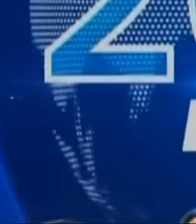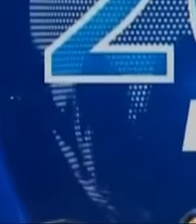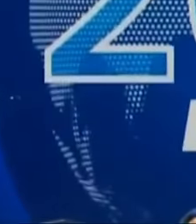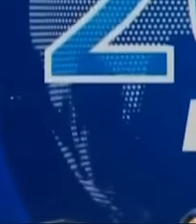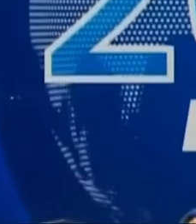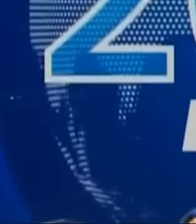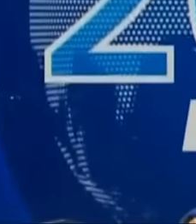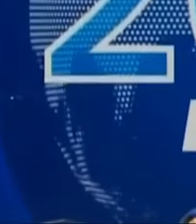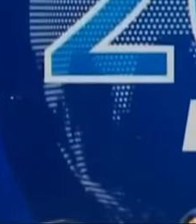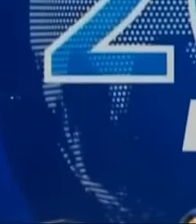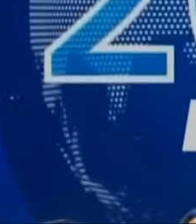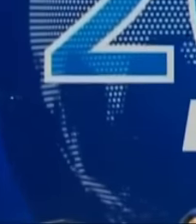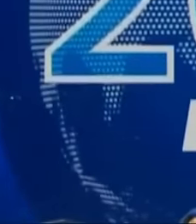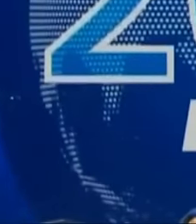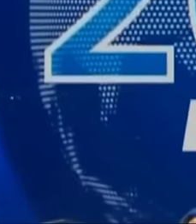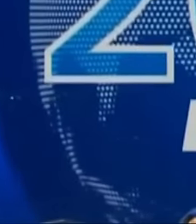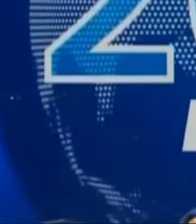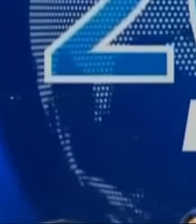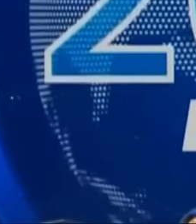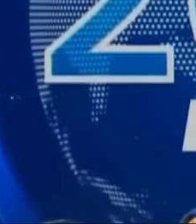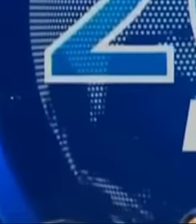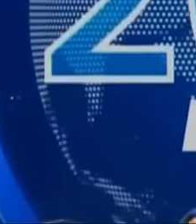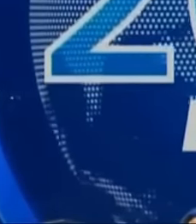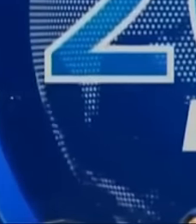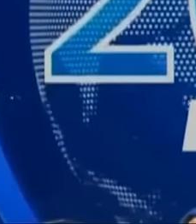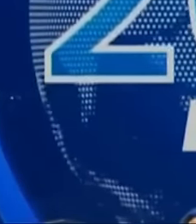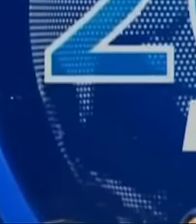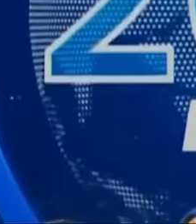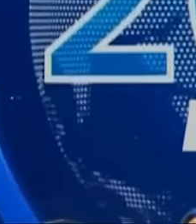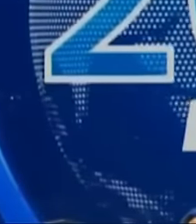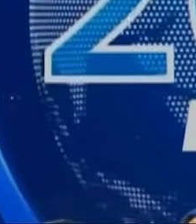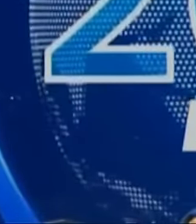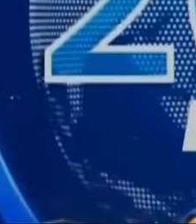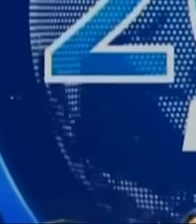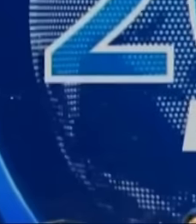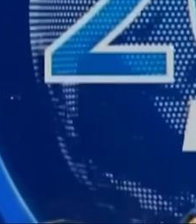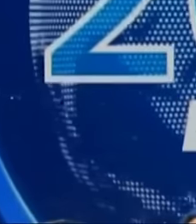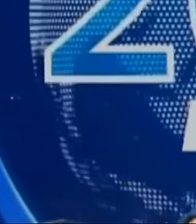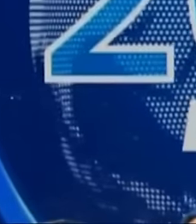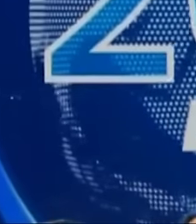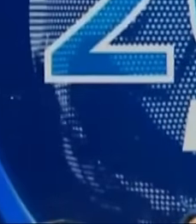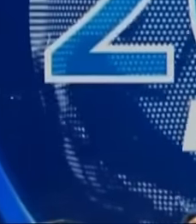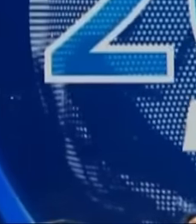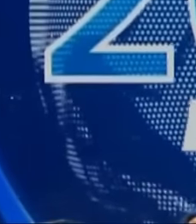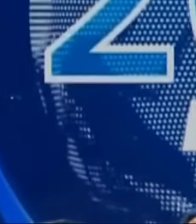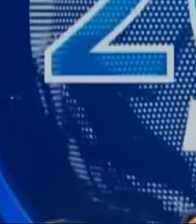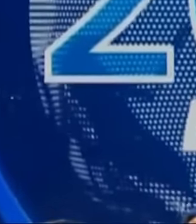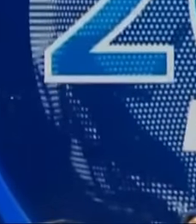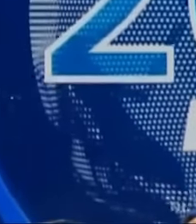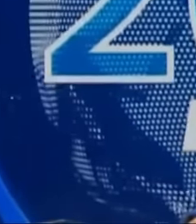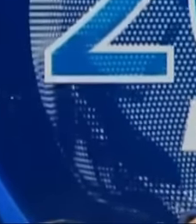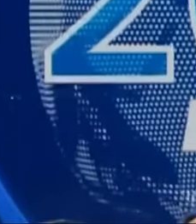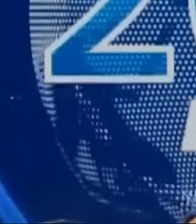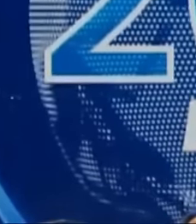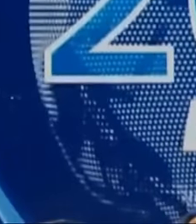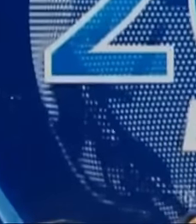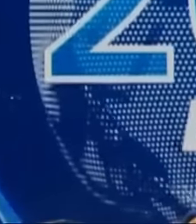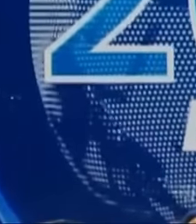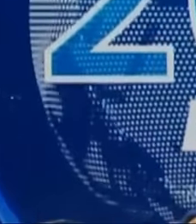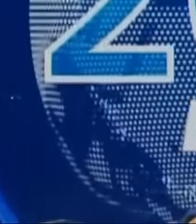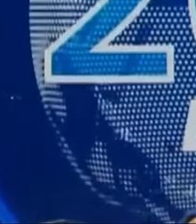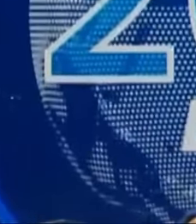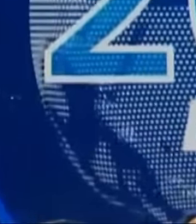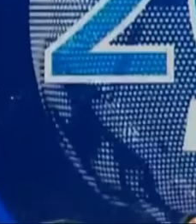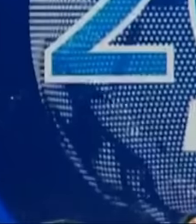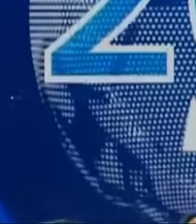Bienvenue à ce journal, c'est l'heure de vous informer. Voici les titres de l'actualité de ce vendredi 23 novembre. Le